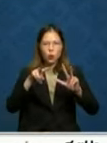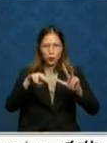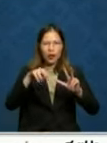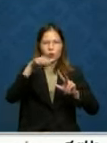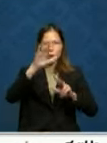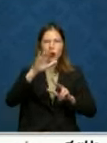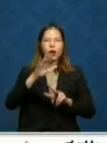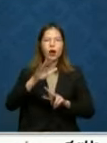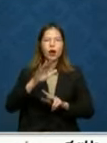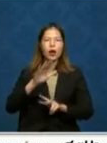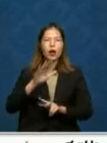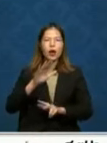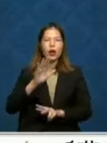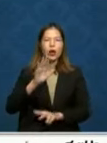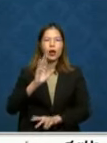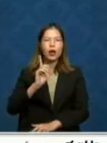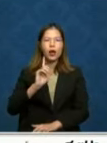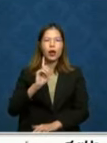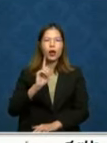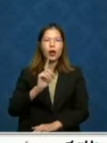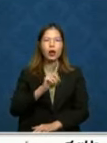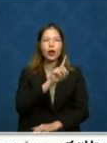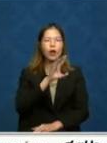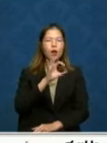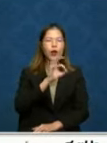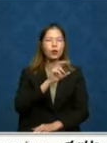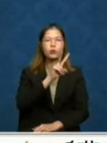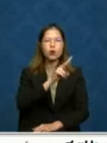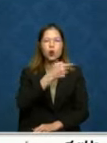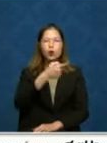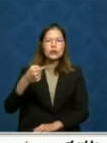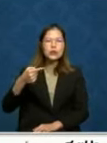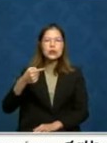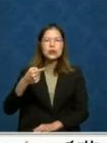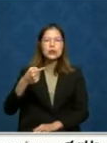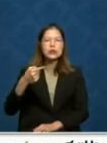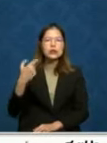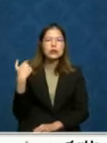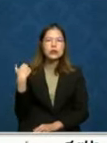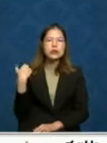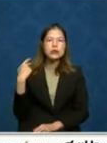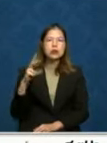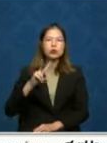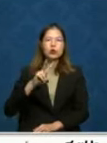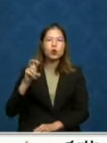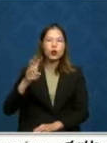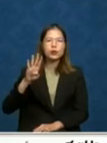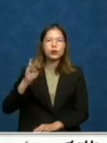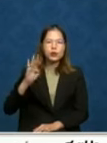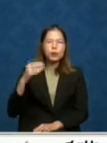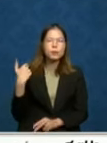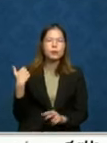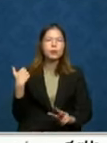32,053 บาท50สตังค์192เดือนไม่ถึง240เดือน